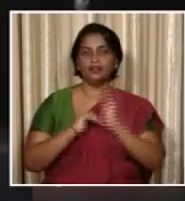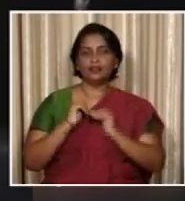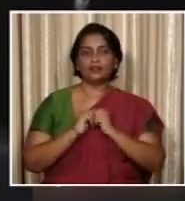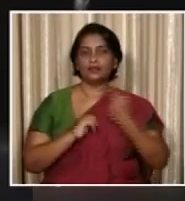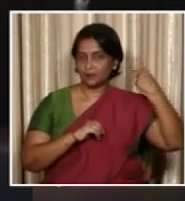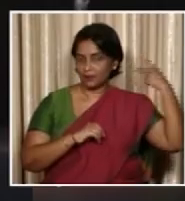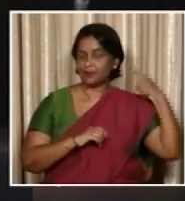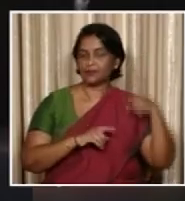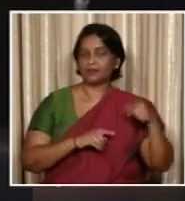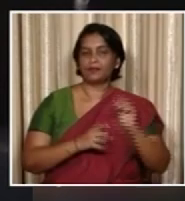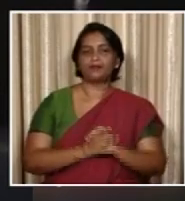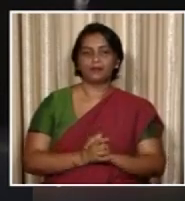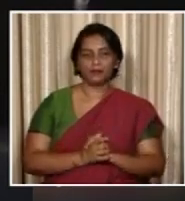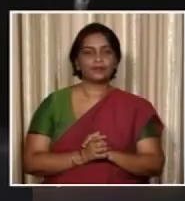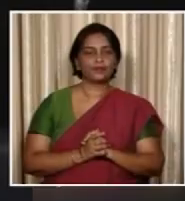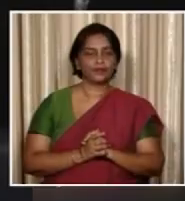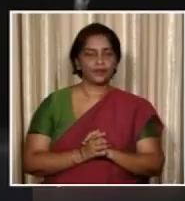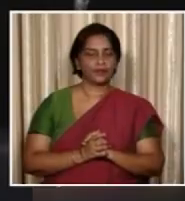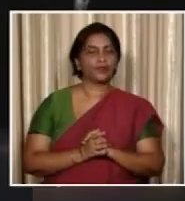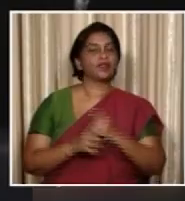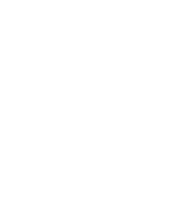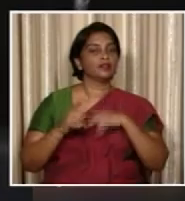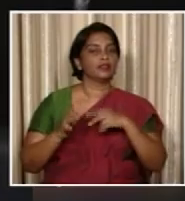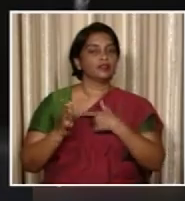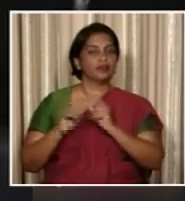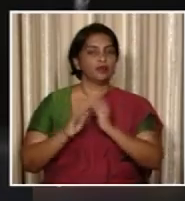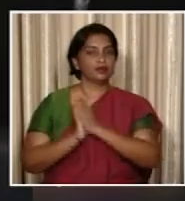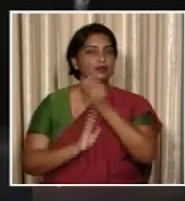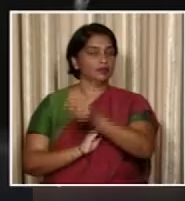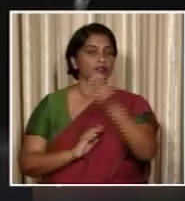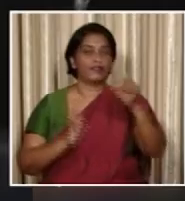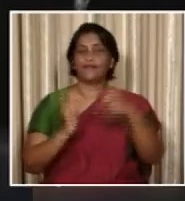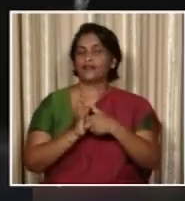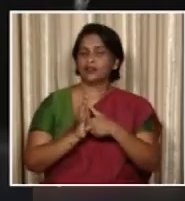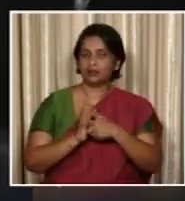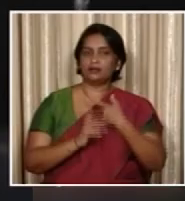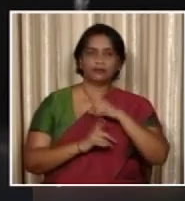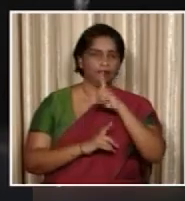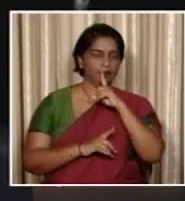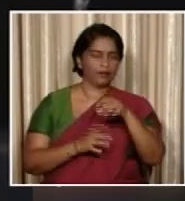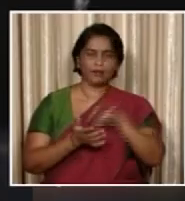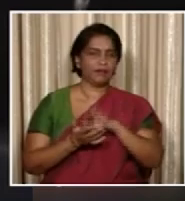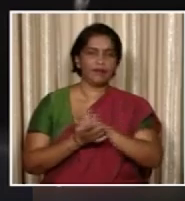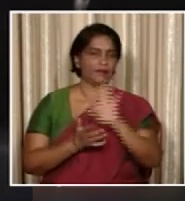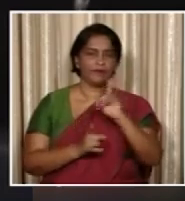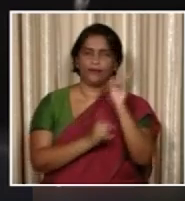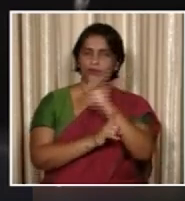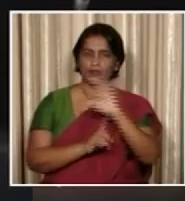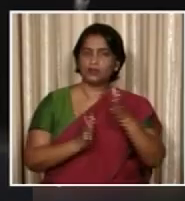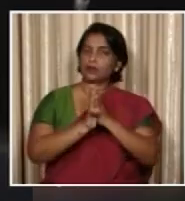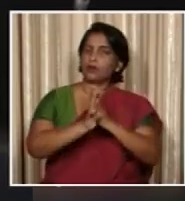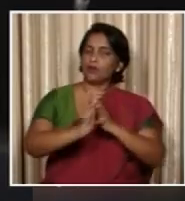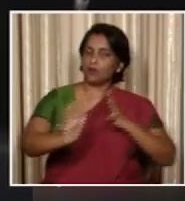පොලින් දෙකක් තියෙනවා. එකක් ඉමිග්‍රේෂන් එකට යනවා. ඊට පස්සේ වීසා එකට යනවා. ඒ පාර අපි තීන්දුවක් ගත්තා නෑ. එකම කිව්